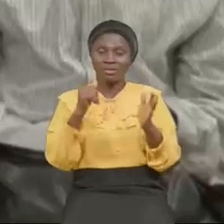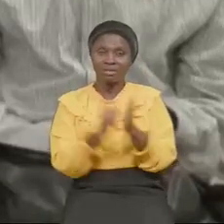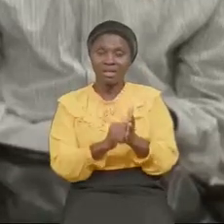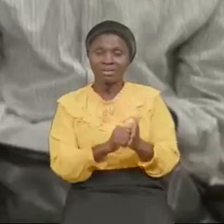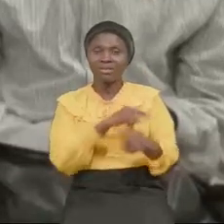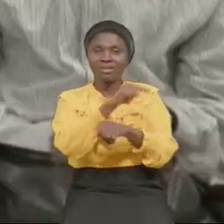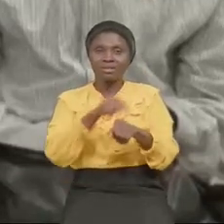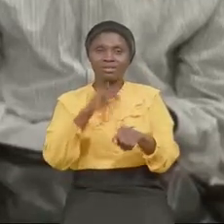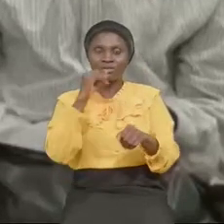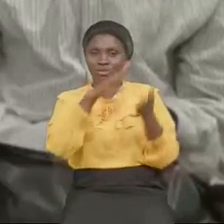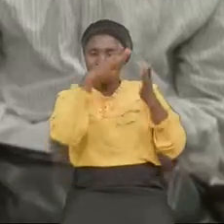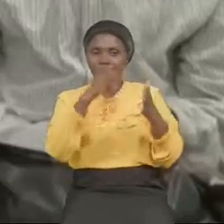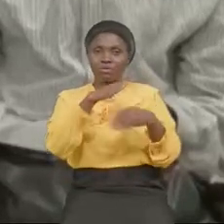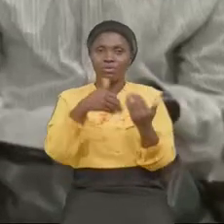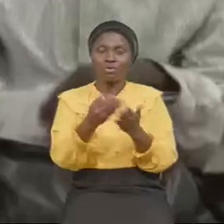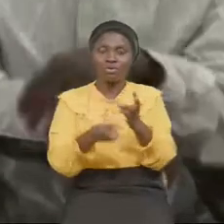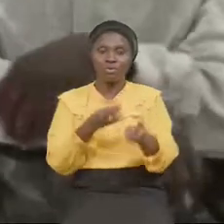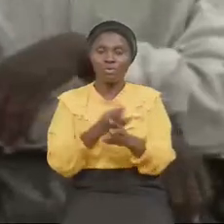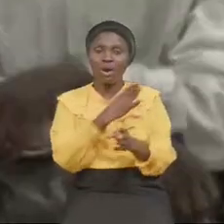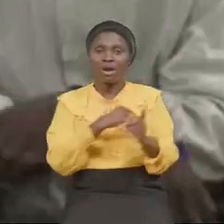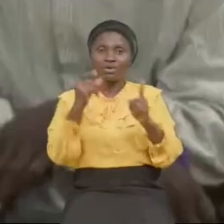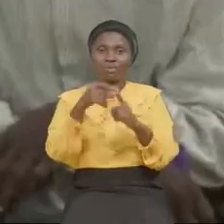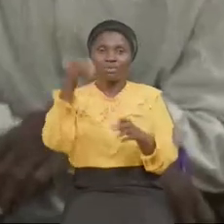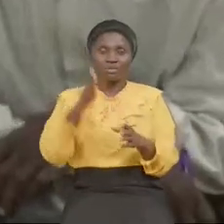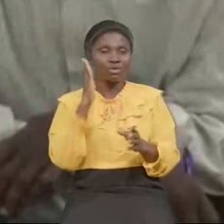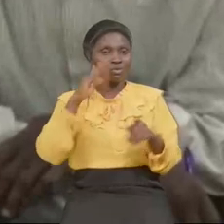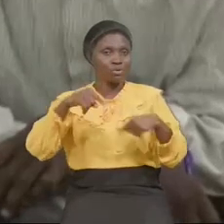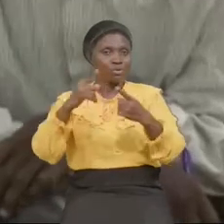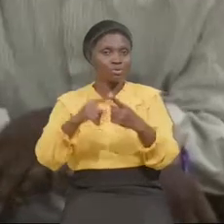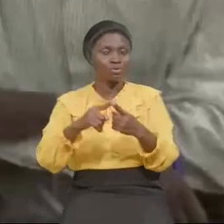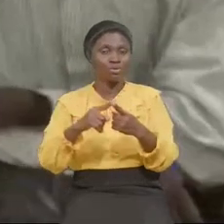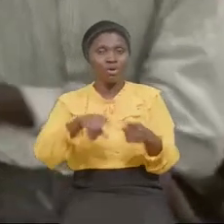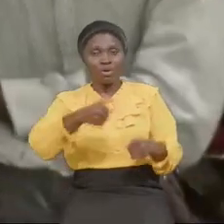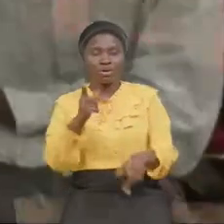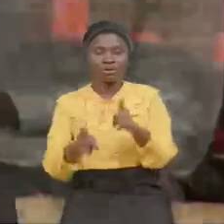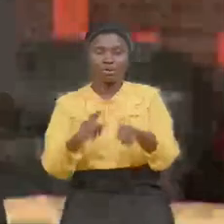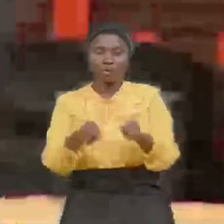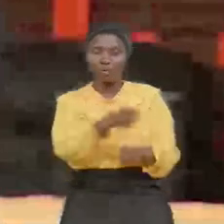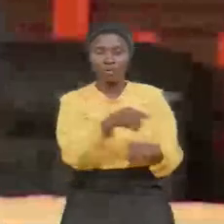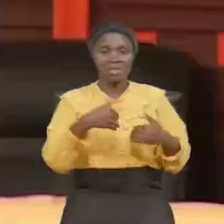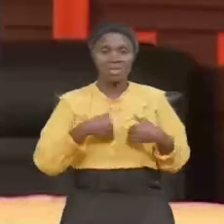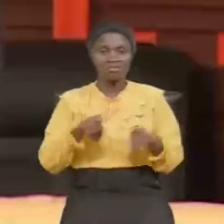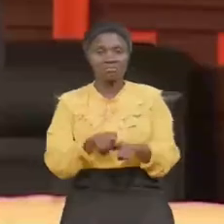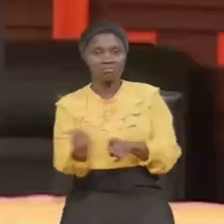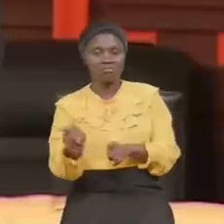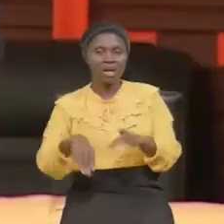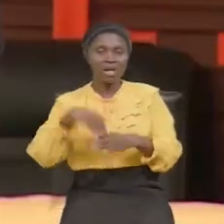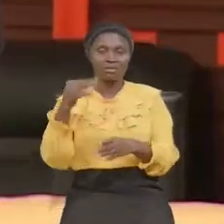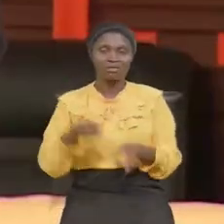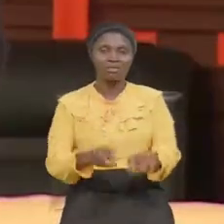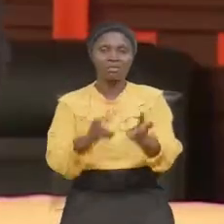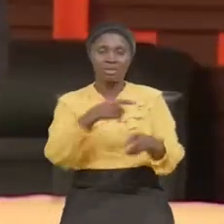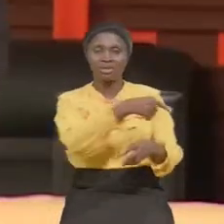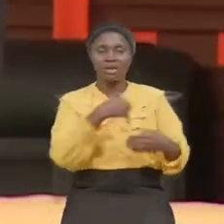Dieu doit passer par vous pour atteindre les autres. Et ils étaient écartés de la voie. Vous avez fait de la loi